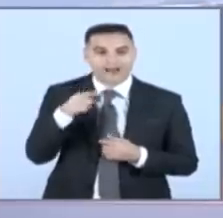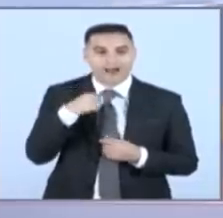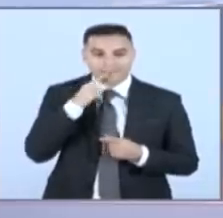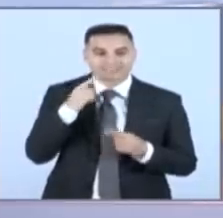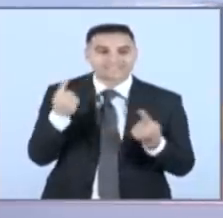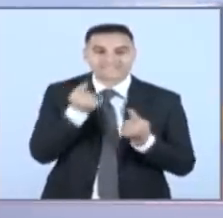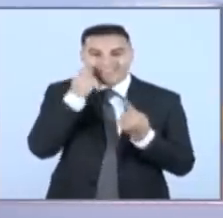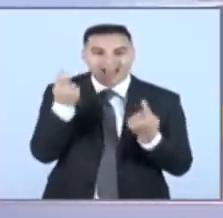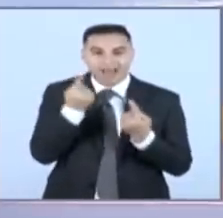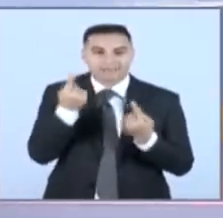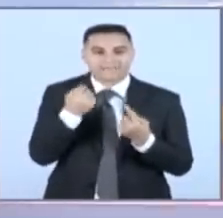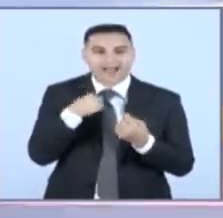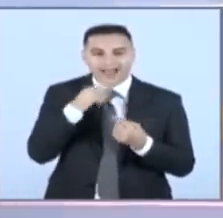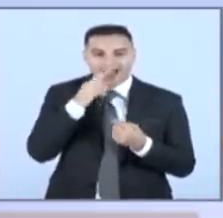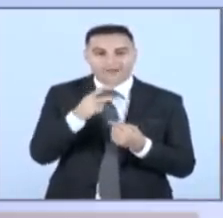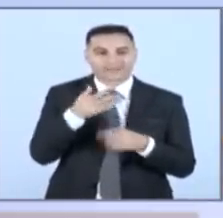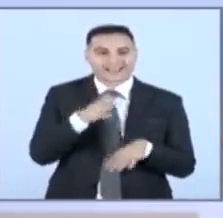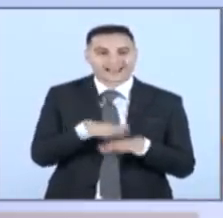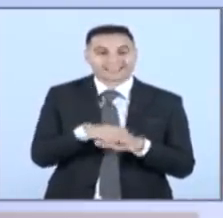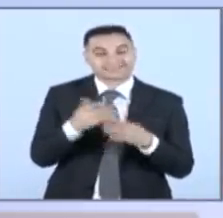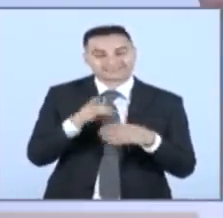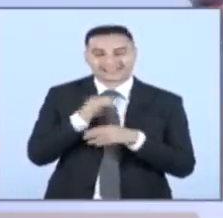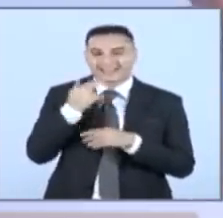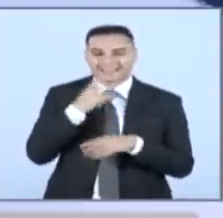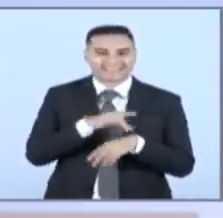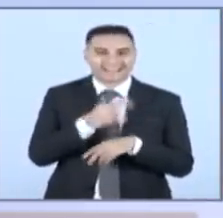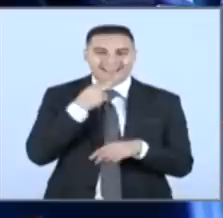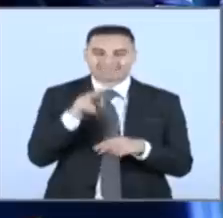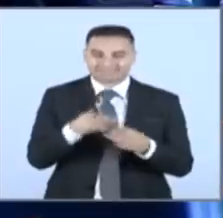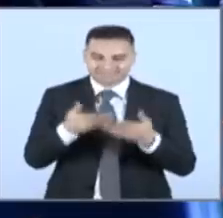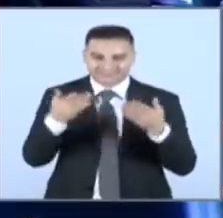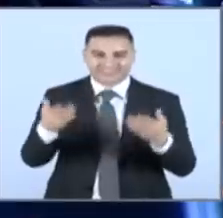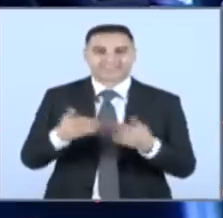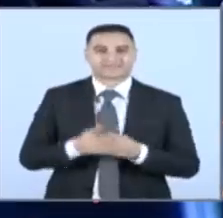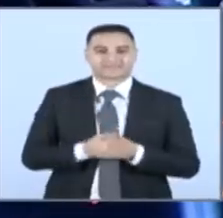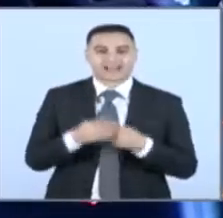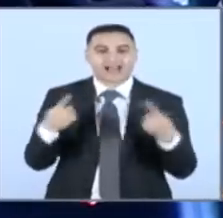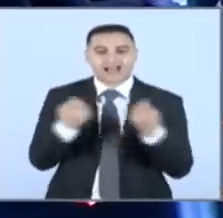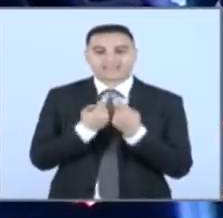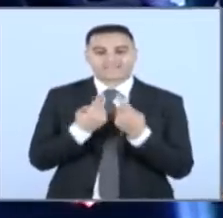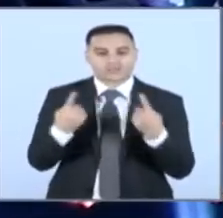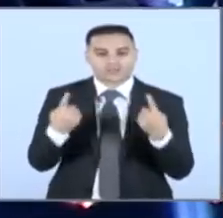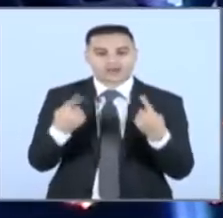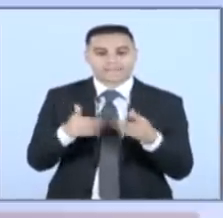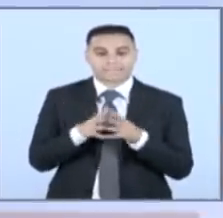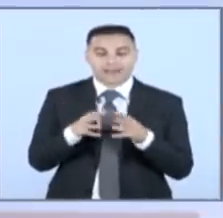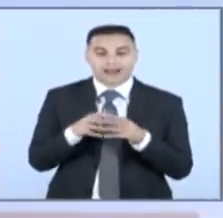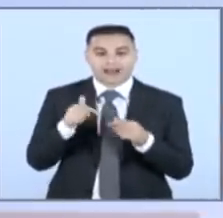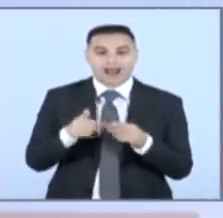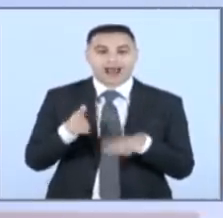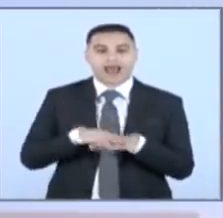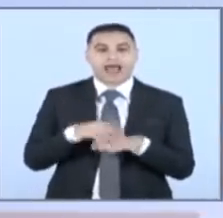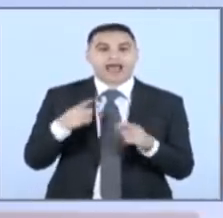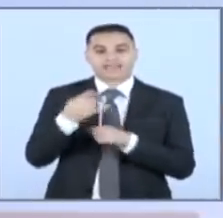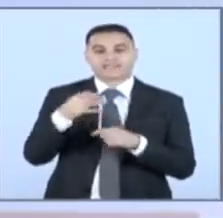لكن في العموم زي ما انا قلت بقى. هاردك يا محمود وهاردك يا ياسر، اتفضلوا. هدف مقابل هدف في الحاله دي،